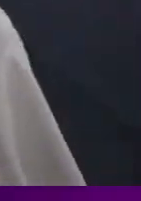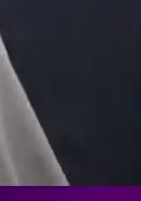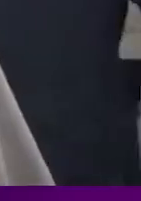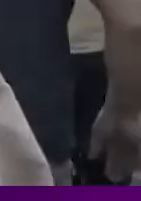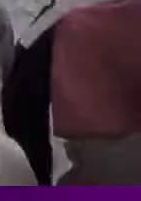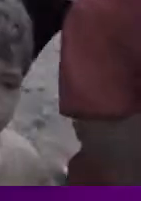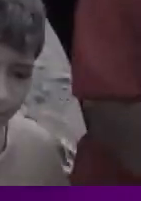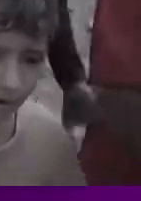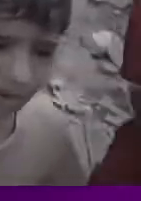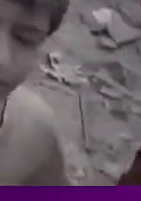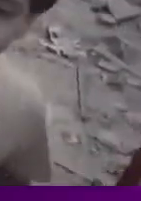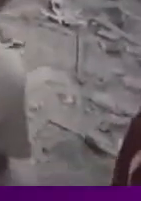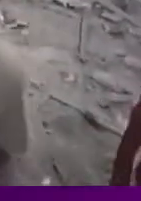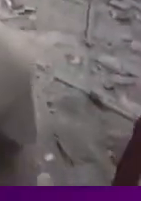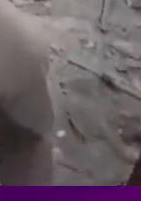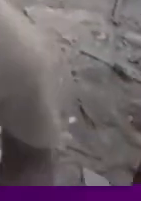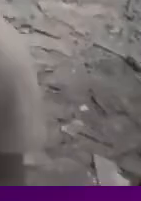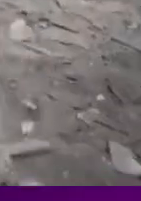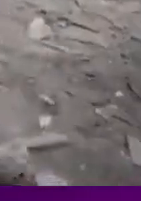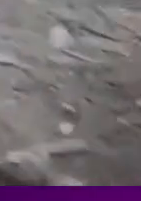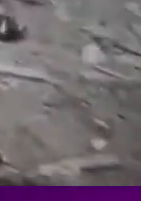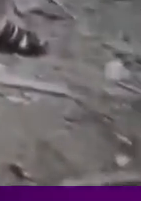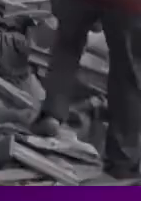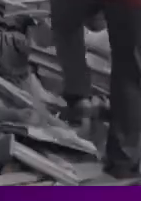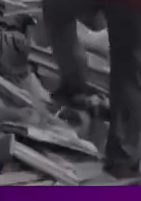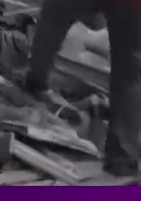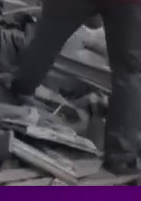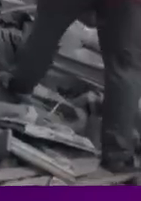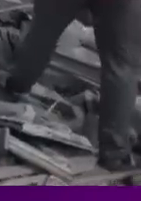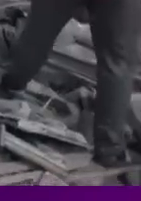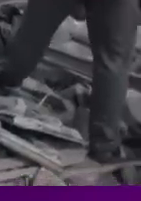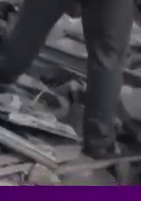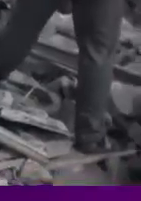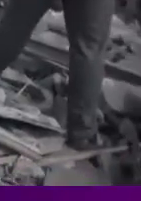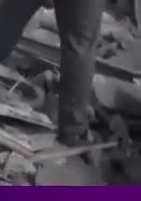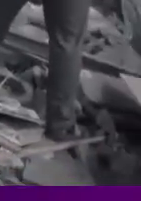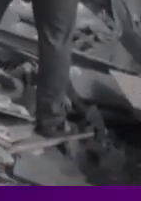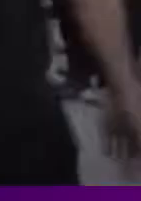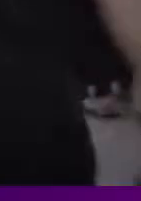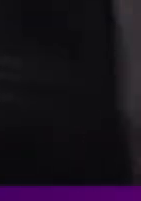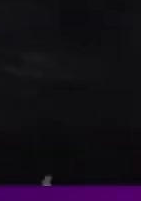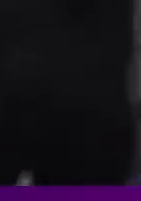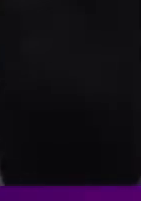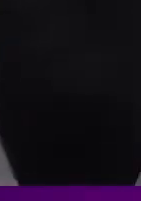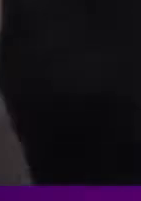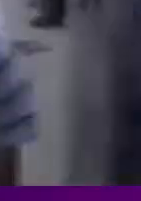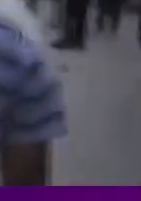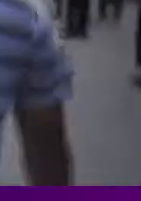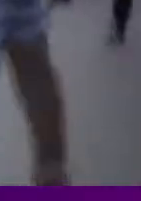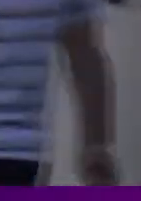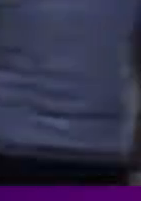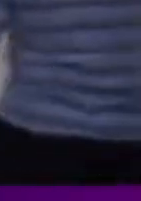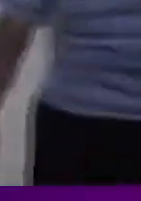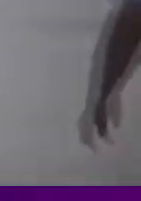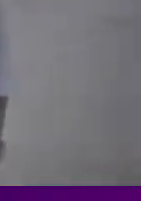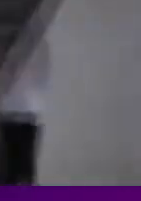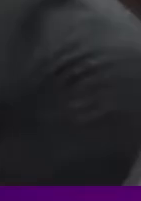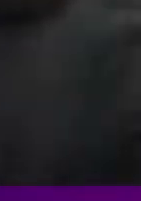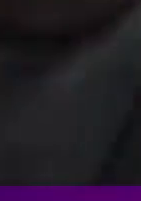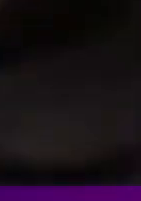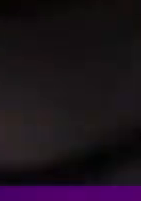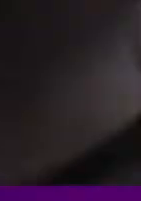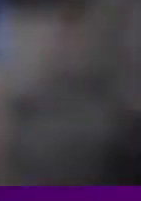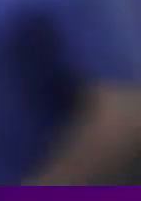உலக நாடுகள் பல போராடி வருகின்றன. ஆனால் யாருடைய கோரிக்கைகளையும் கணக்கில் கொள்ளாமல் இஸ்ரேல் தனது தாக்குதலை